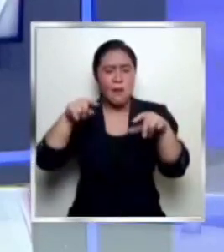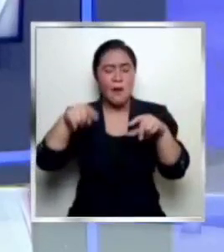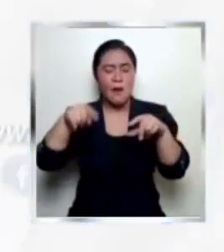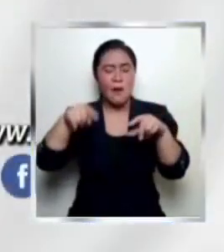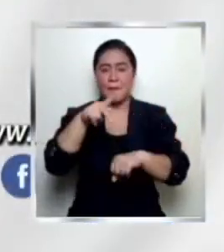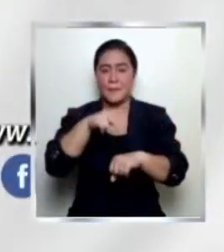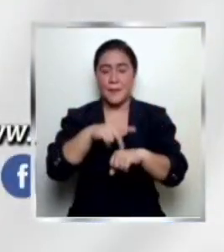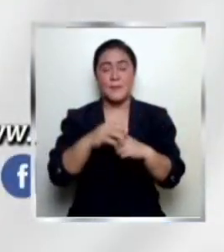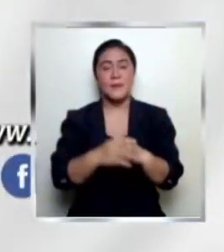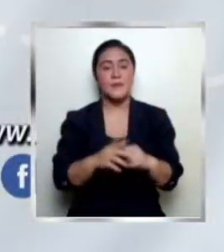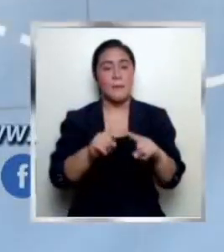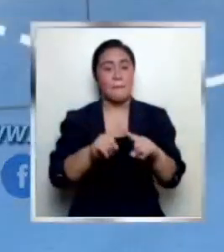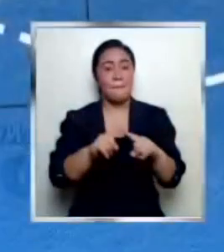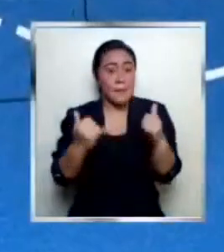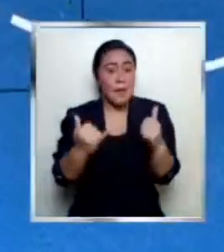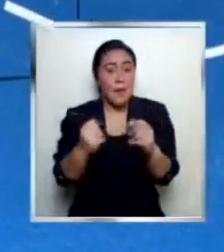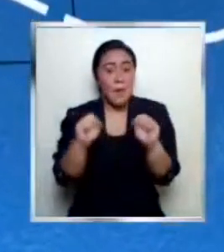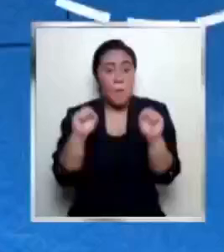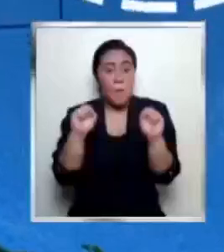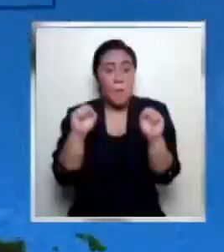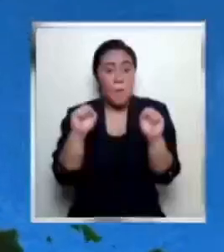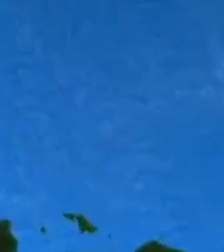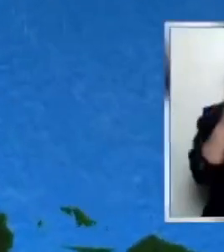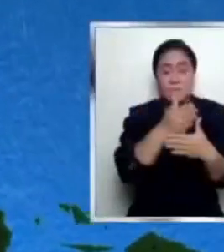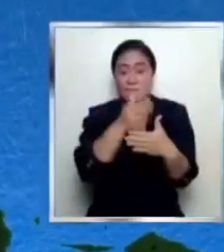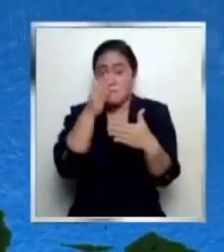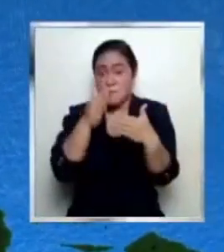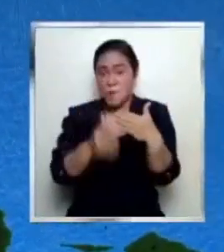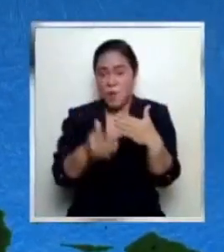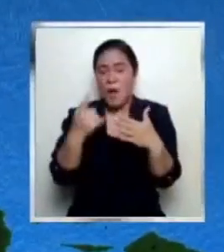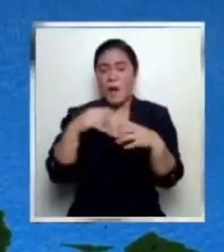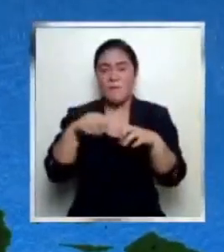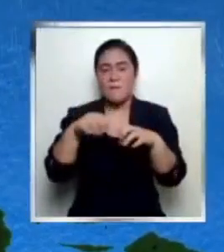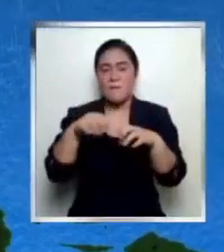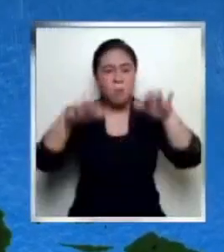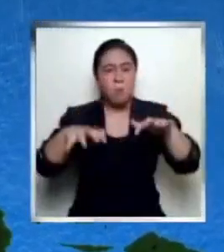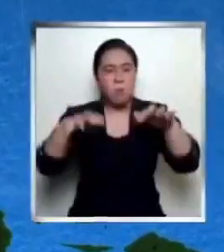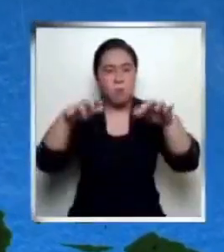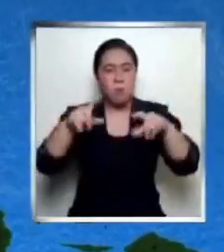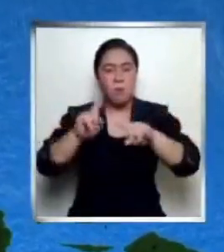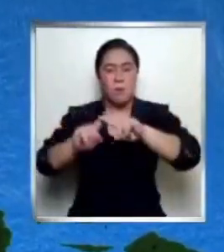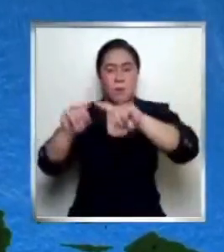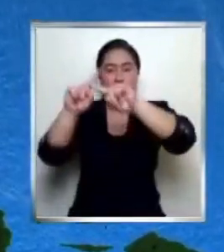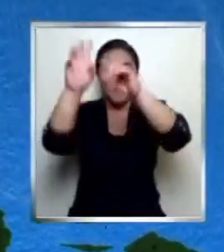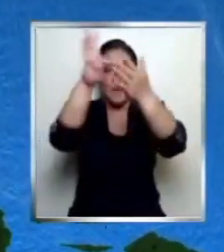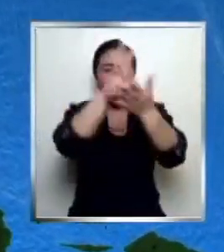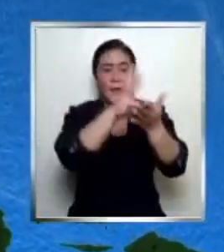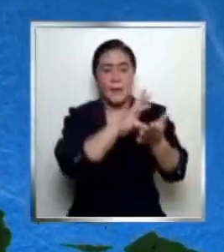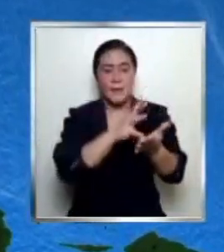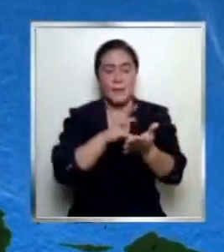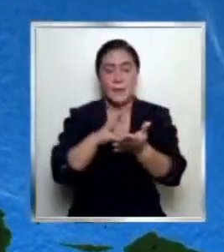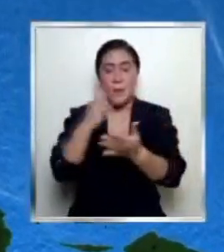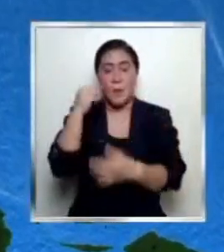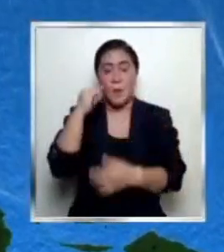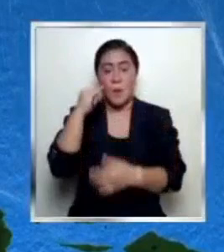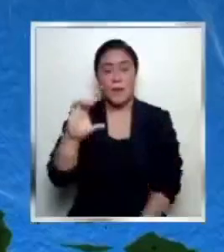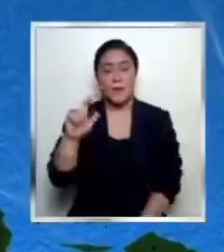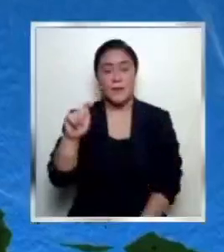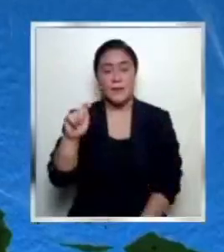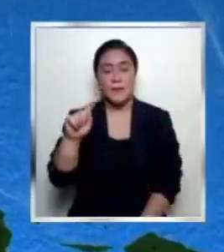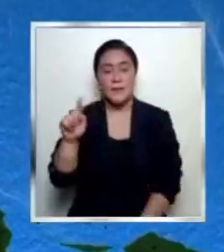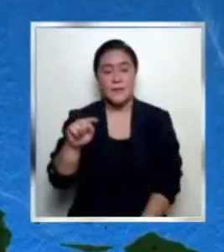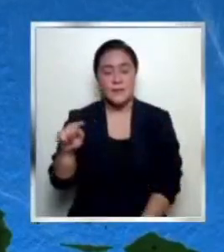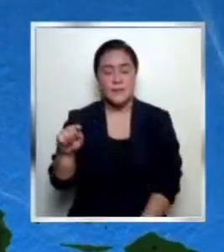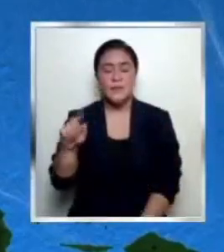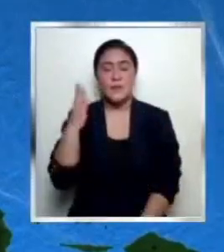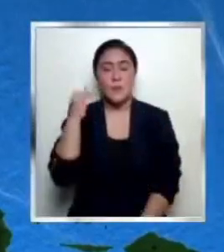pa rin po ang maulang weekend sa ilang bahagi ng bansa. Dahil po yan sa Intertropical Convergence Zone ng ITCC na